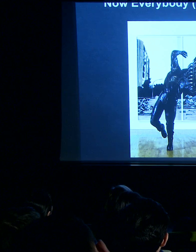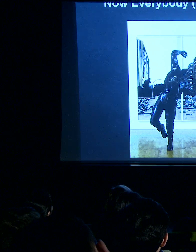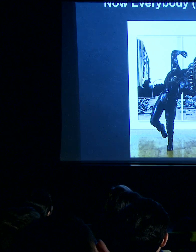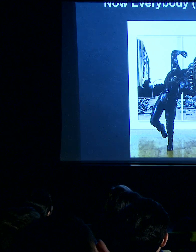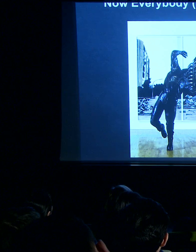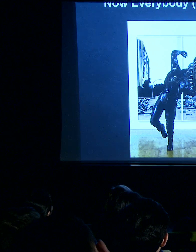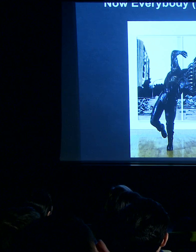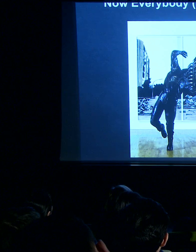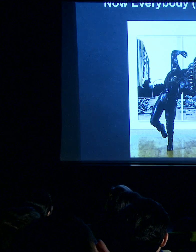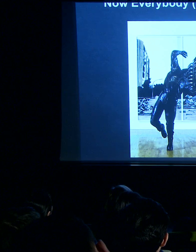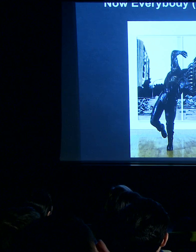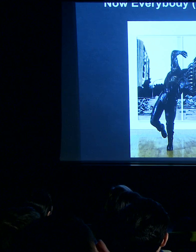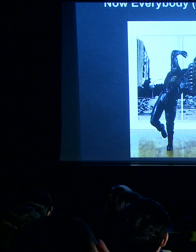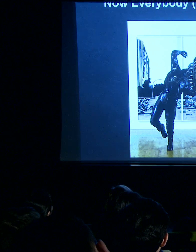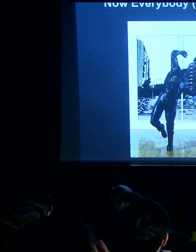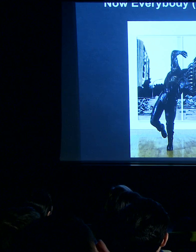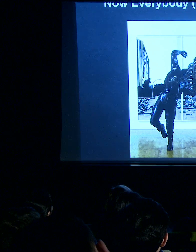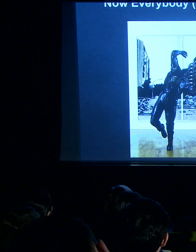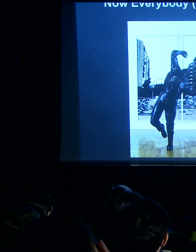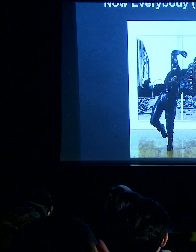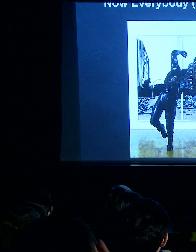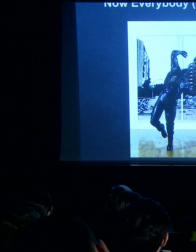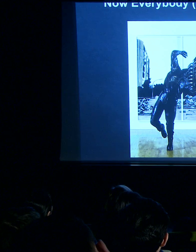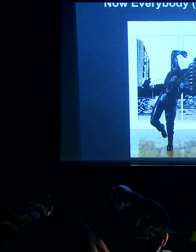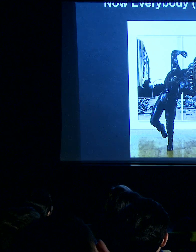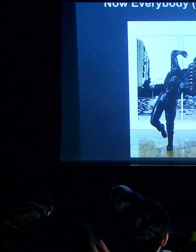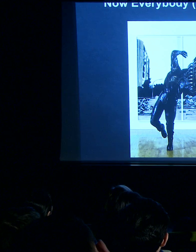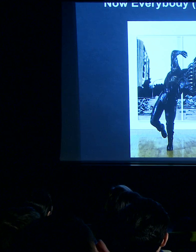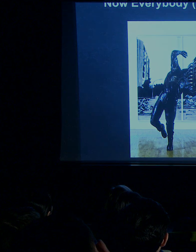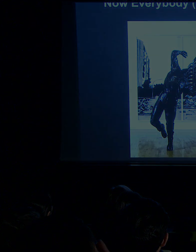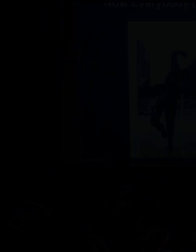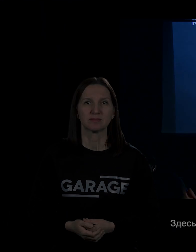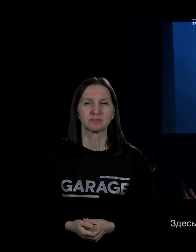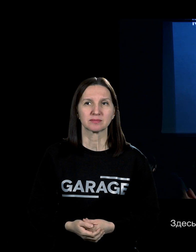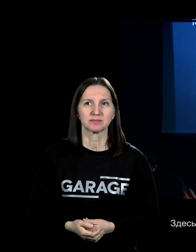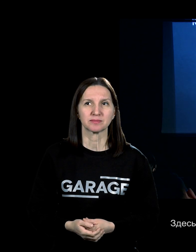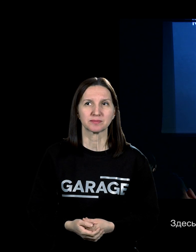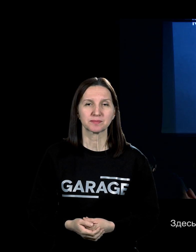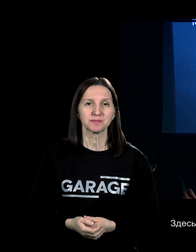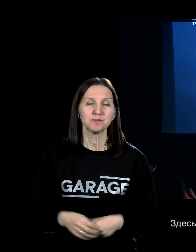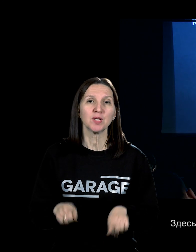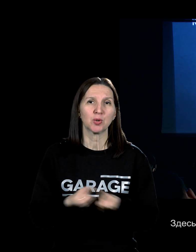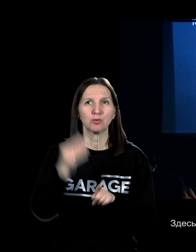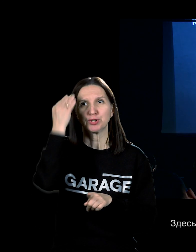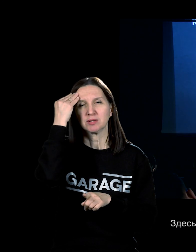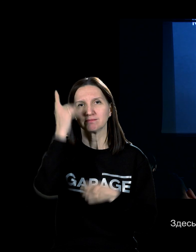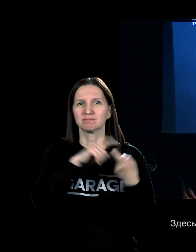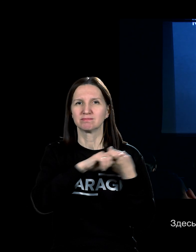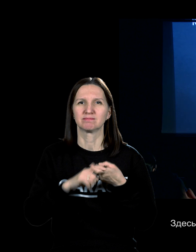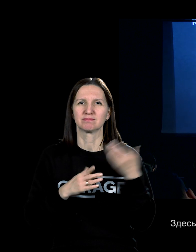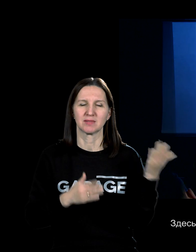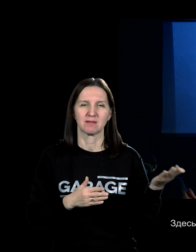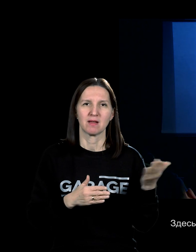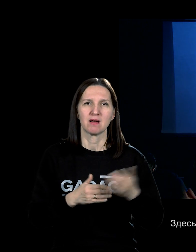гора обломков. На заднем плане — заброшенные высотные дома. Вот, тоже с отсылкой к Фассбиндеру, с тем же